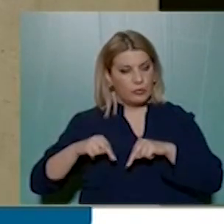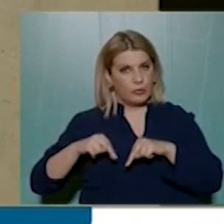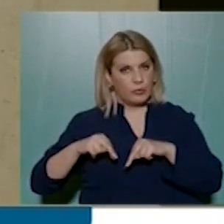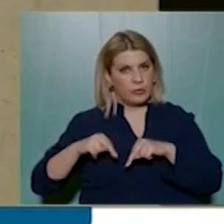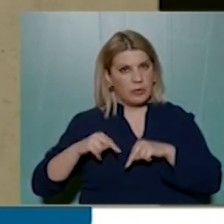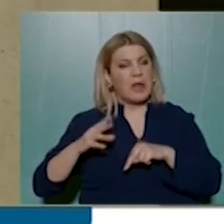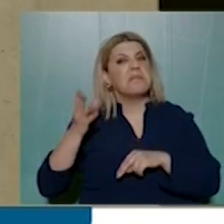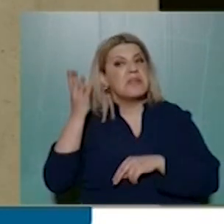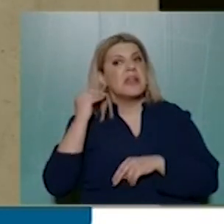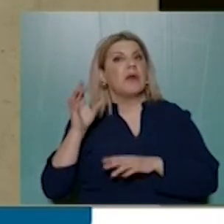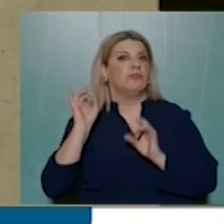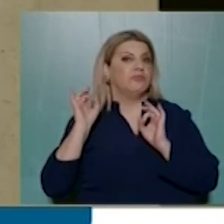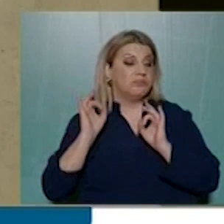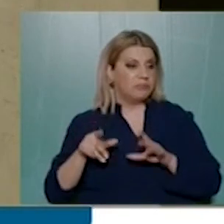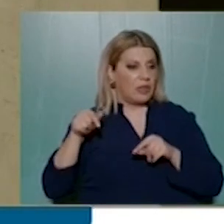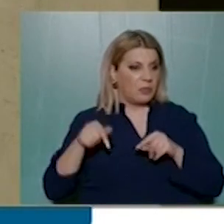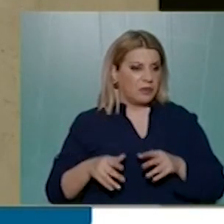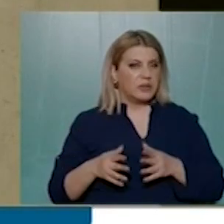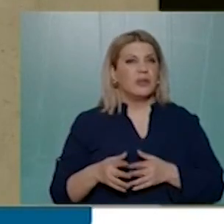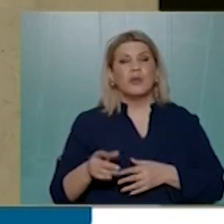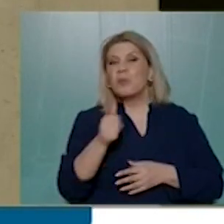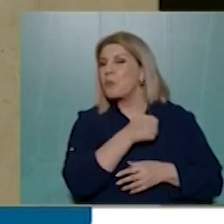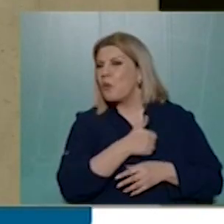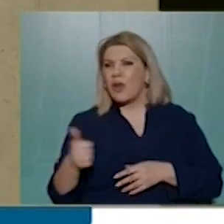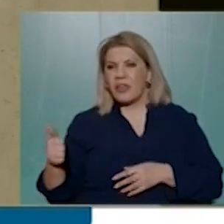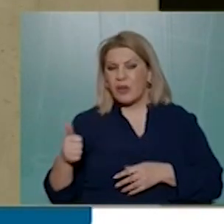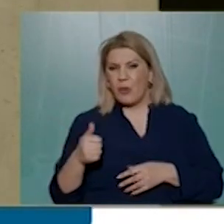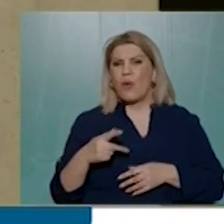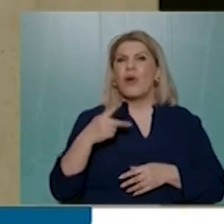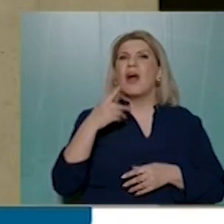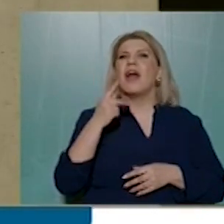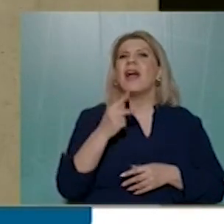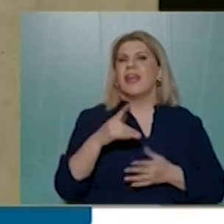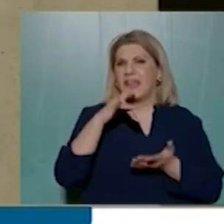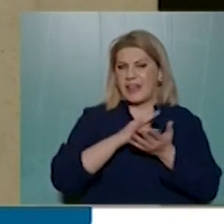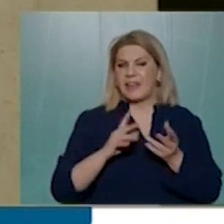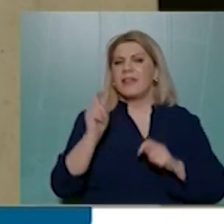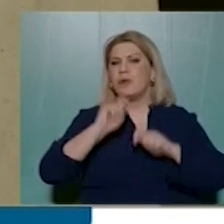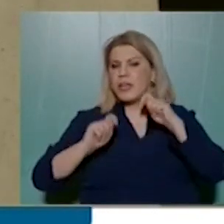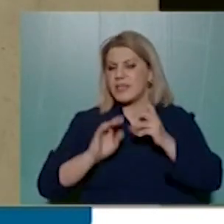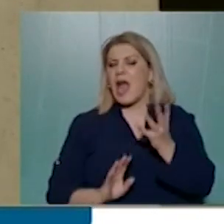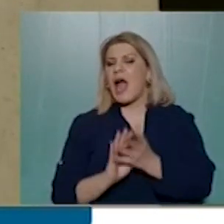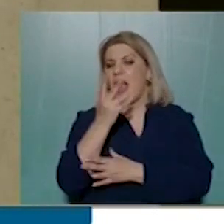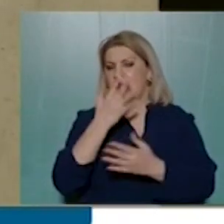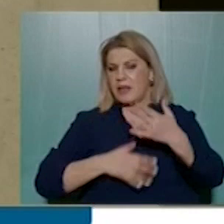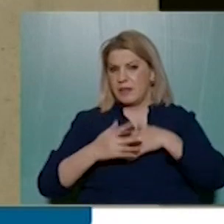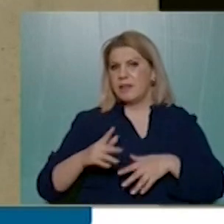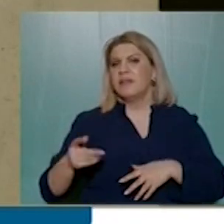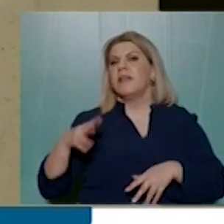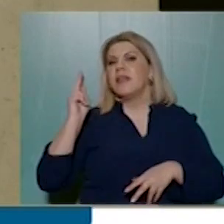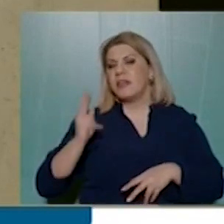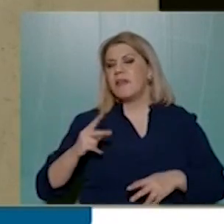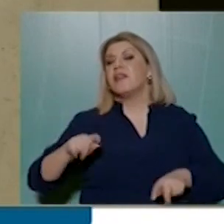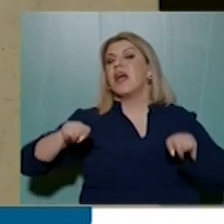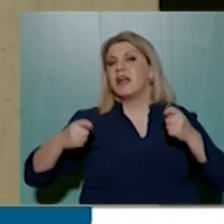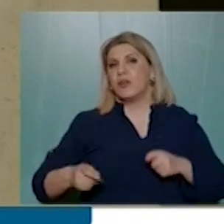δεν ακούστηκε σήμερα εδώ μέσα ότι το μοναδικό κδαπ μέα του δήμου θεσσαλονίκης κινδυνεύει αύριο να κλείσει όπως